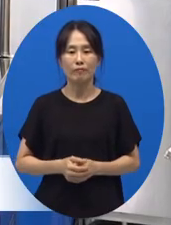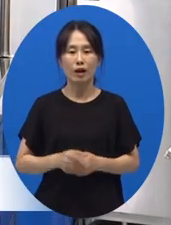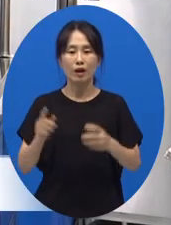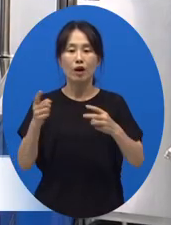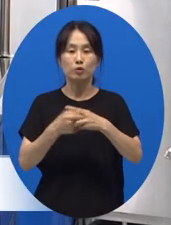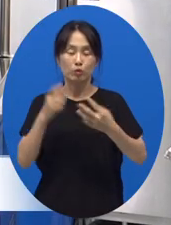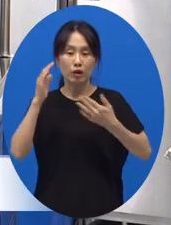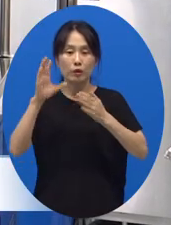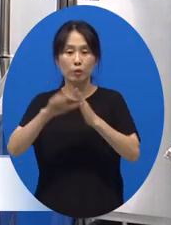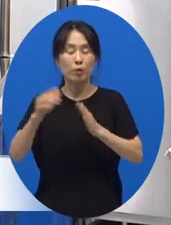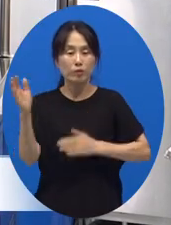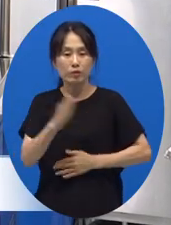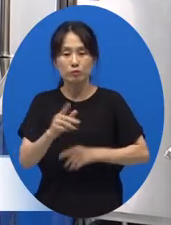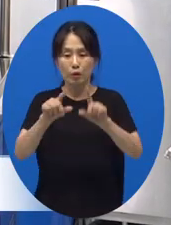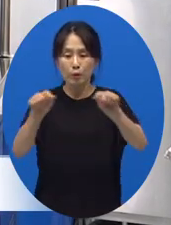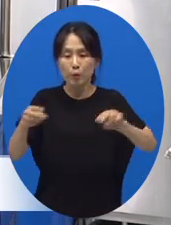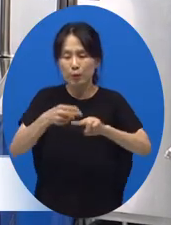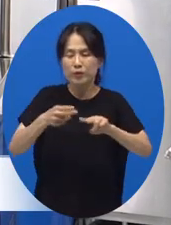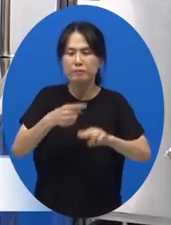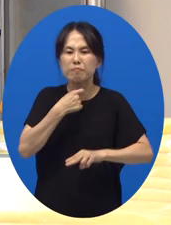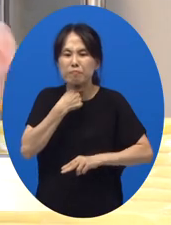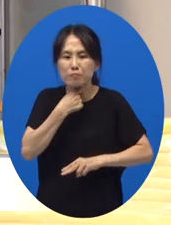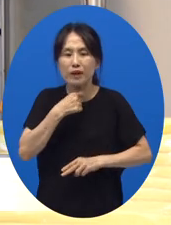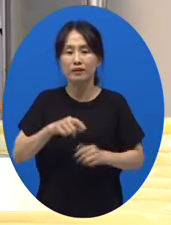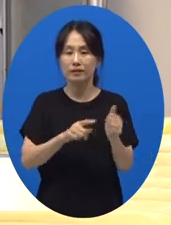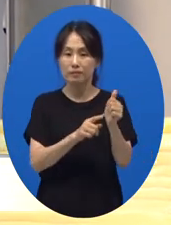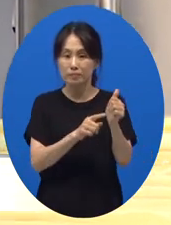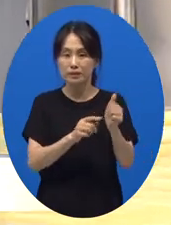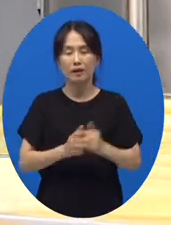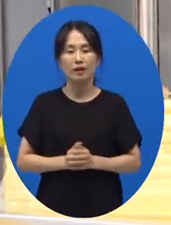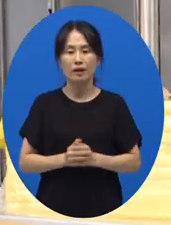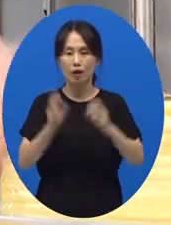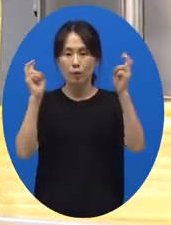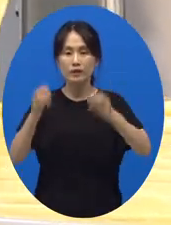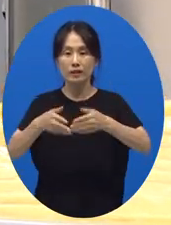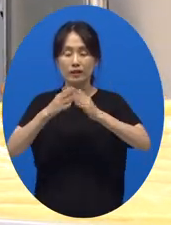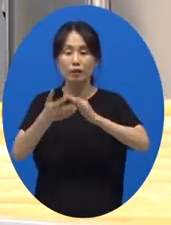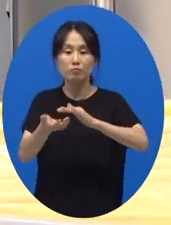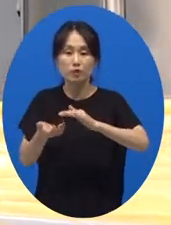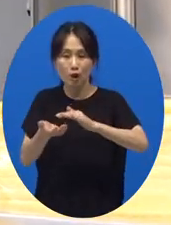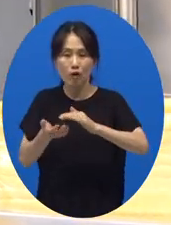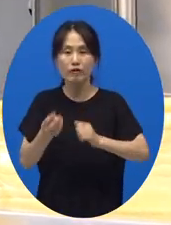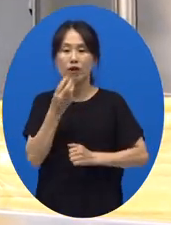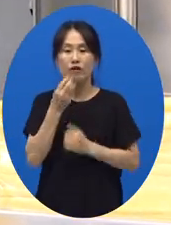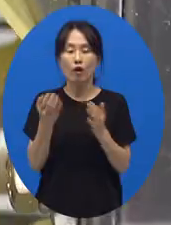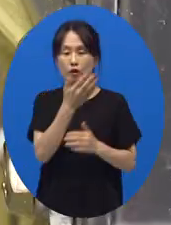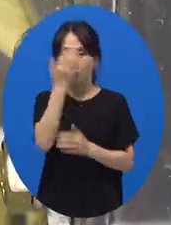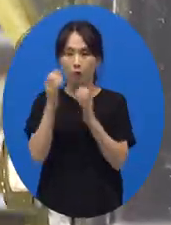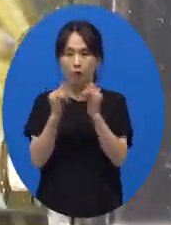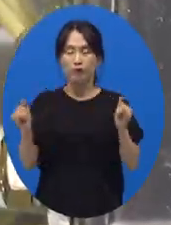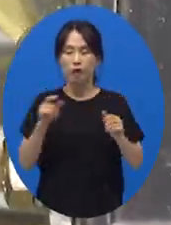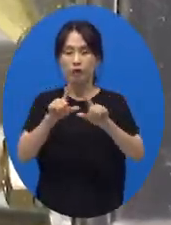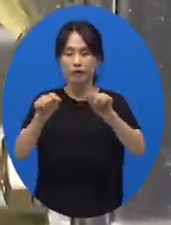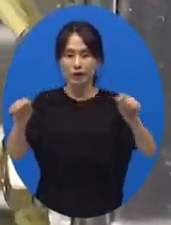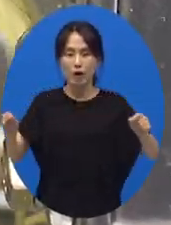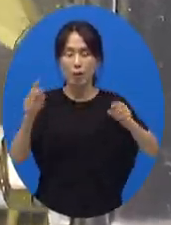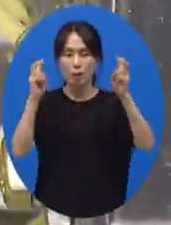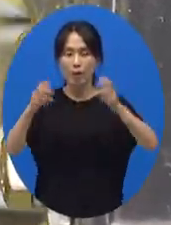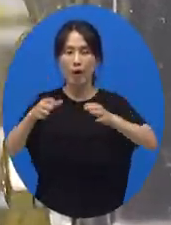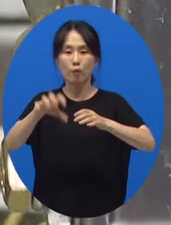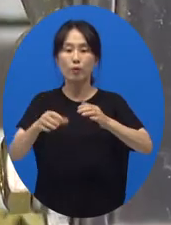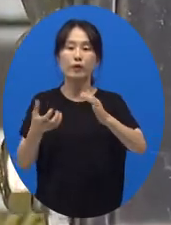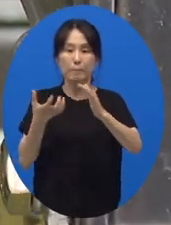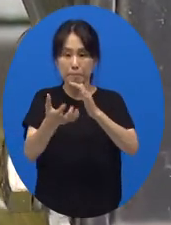초등학교 때부터 요식업을 꿈꾼 고병호 씨. 본격적인 창업에 앞서 경기도 청년푸드 창업허브에 입점을